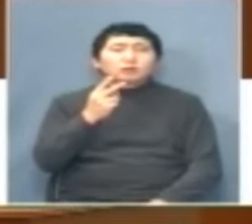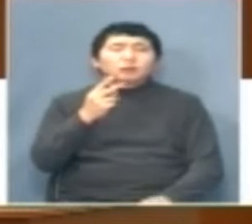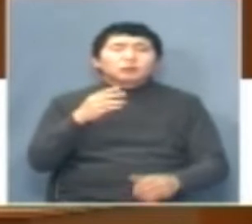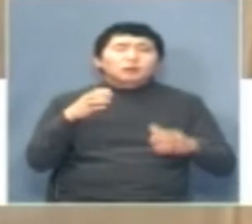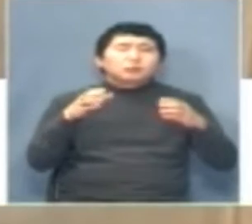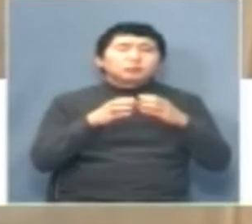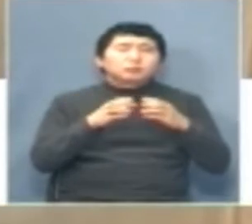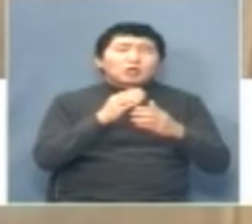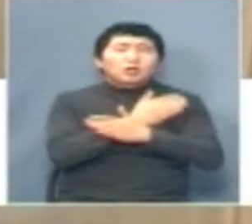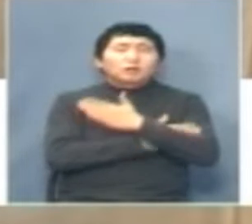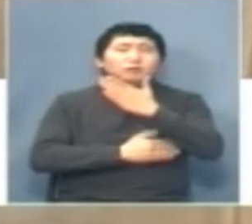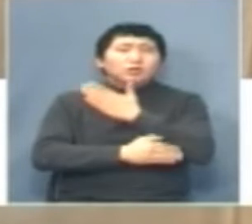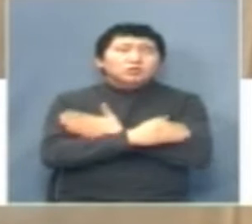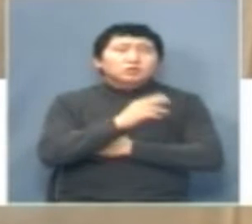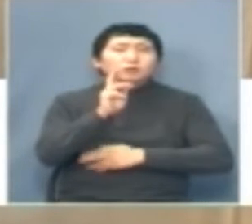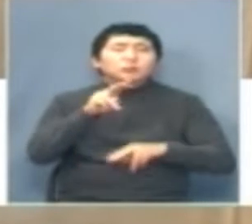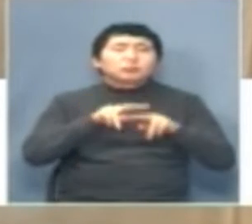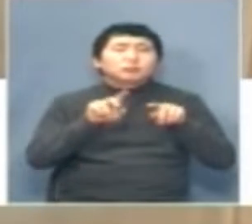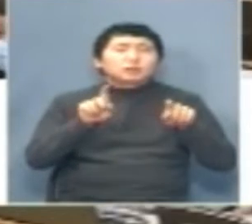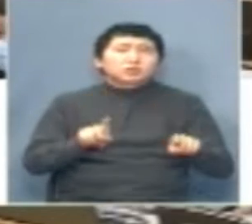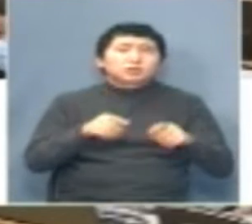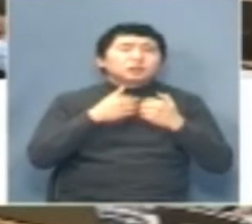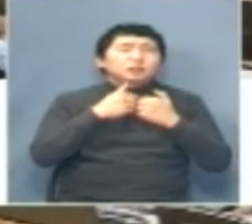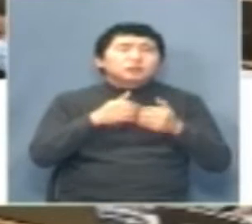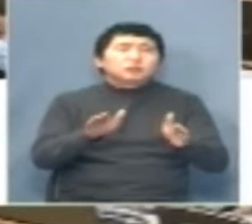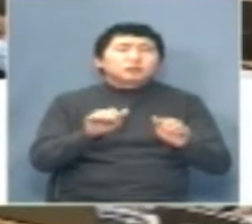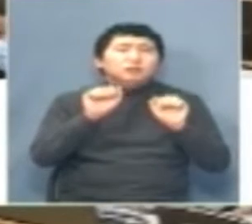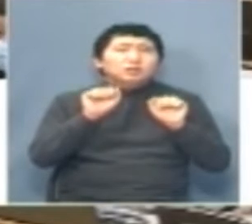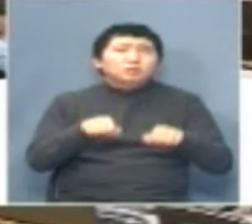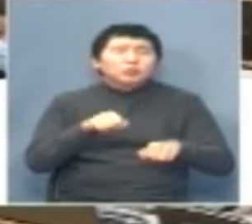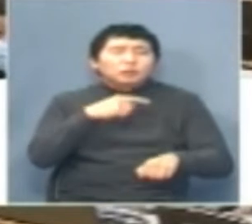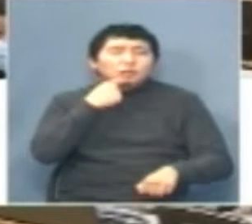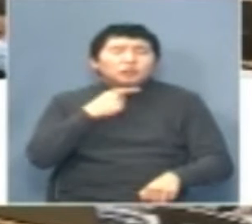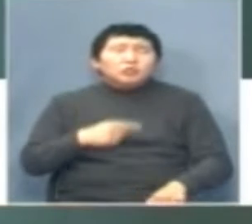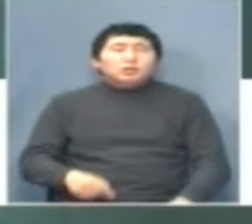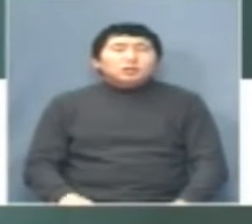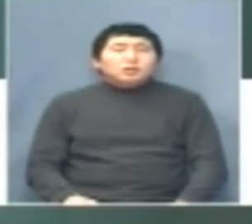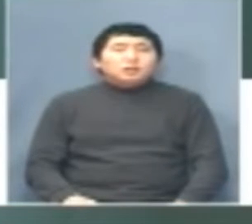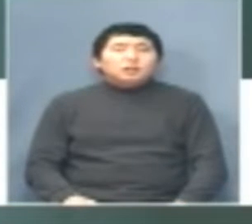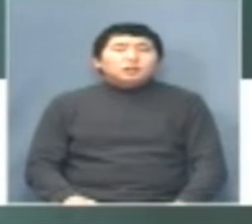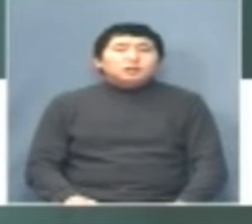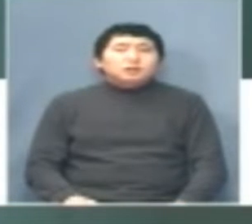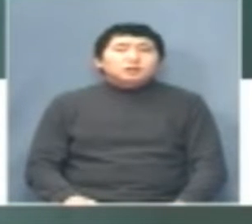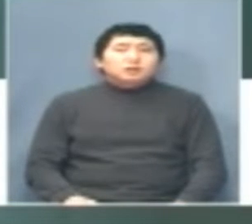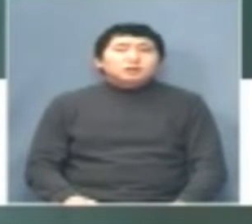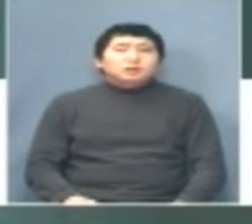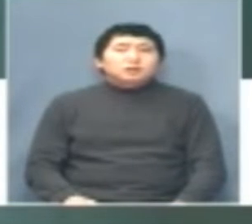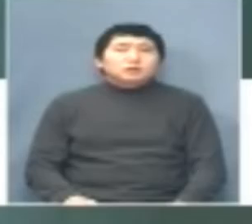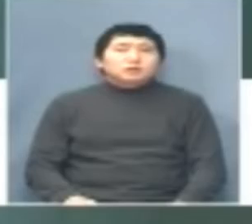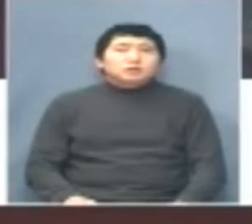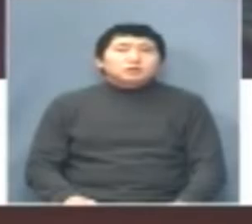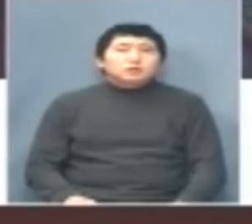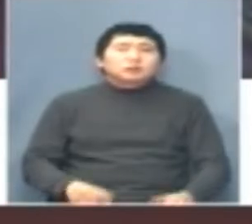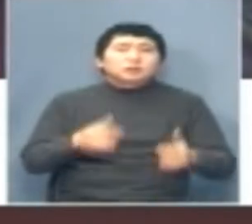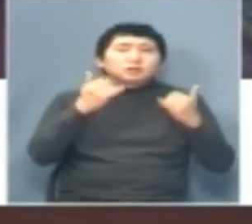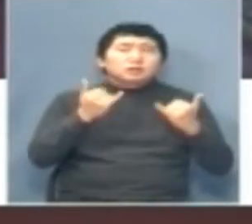шығуы мүмкін. Қоғамға қауіп төндірмейтіндер де сол қатарда. Заңда кәмелет жасына толмағандар да ескерілген, бірақ оларға бостандық бұйырмапты. Қазір